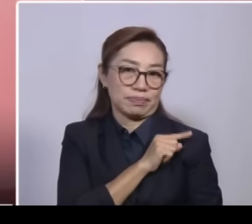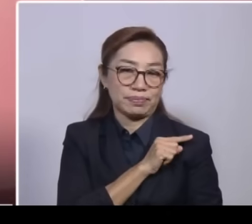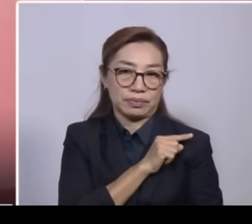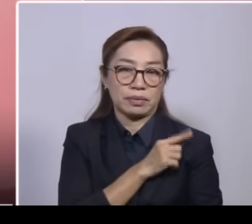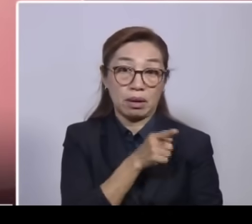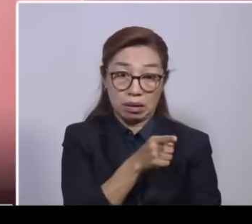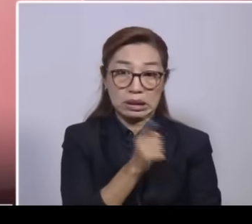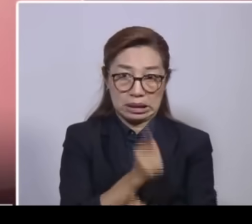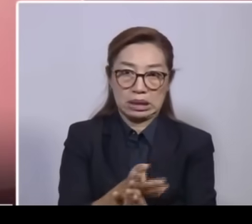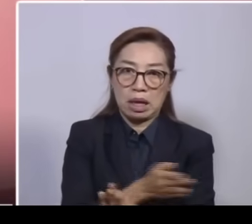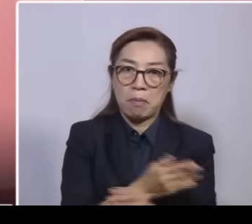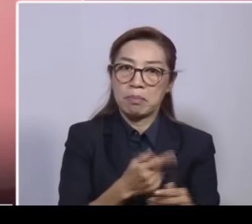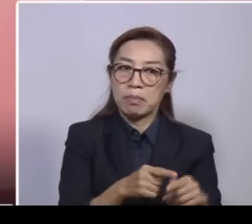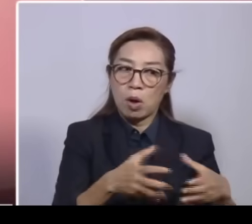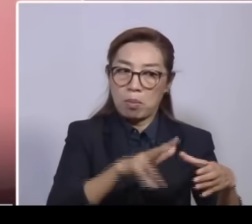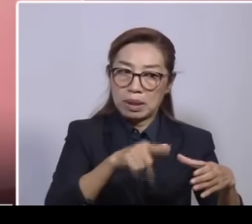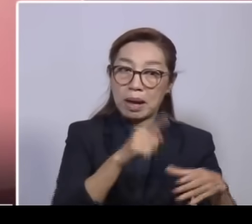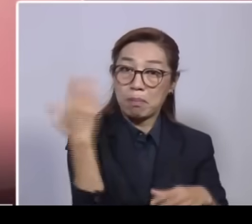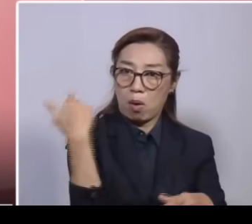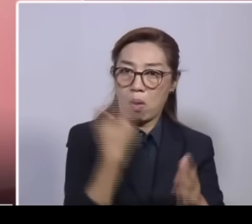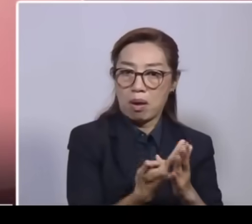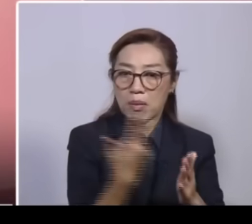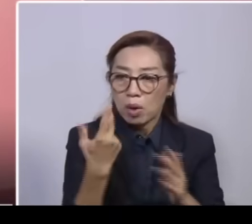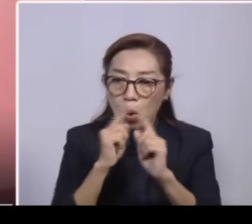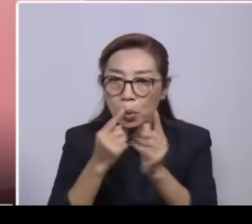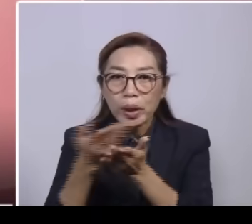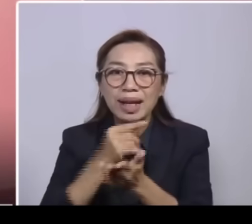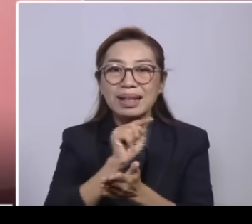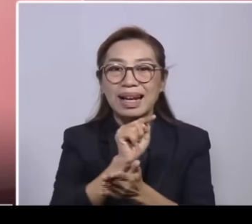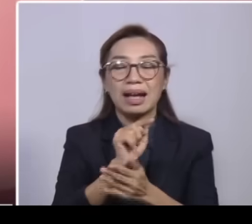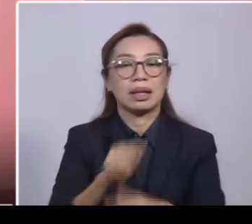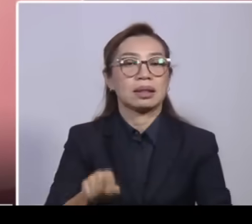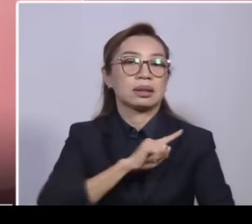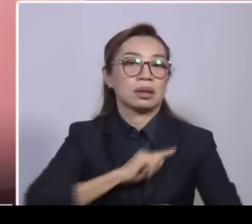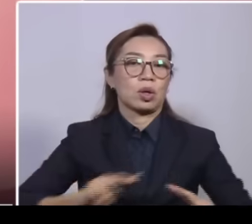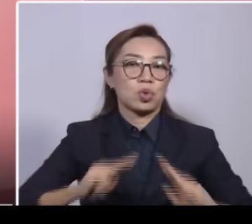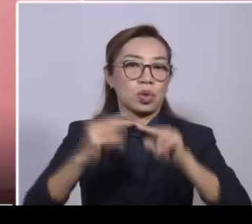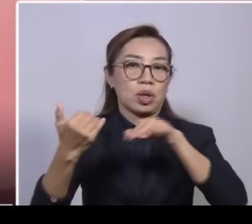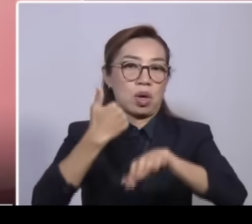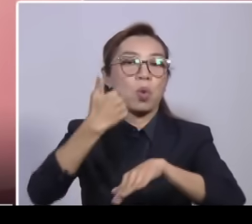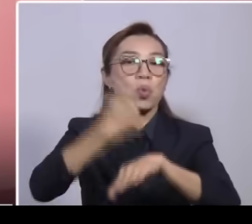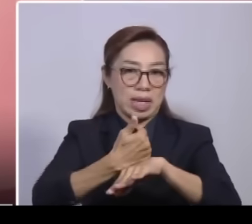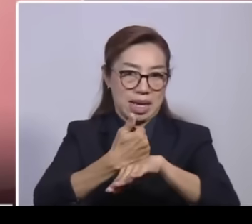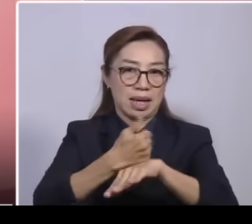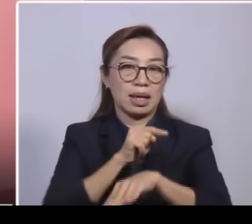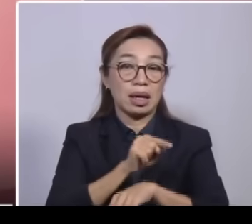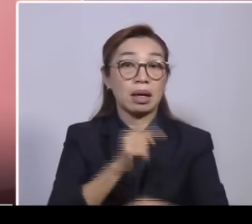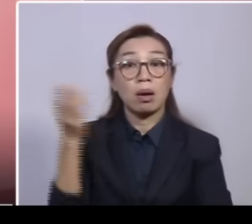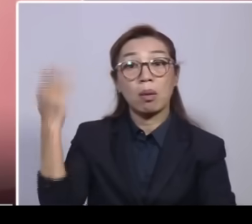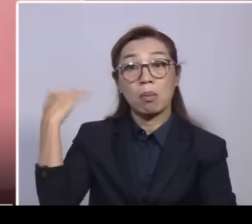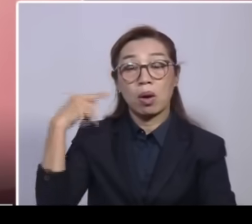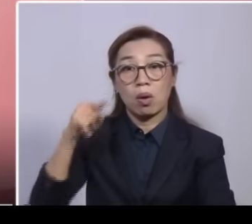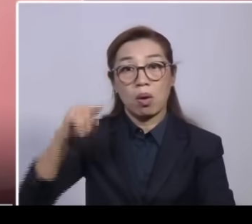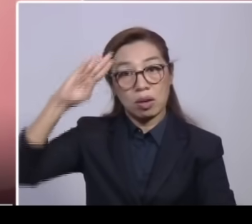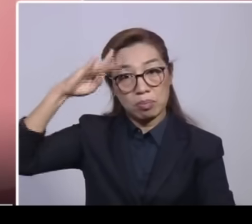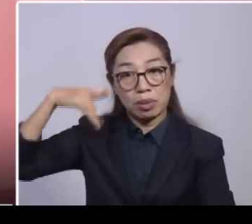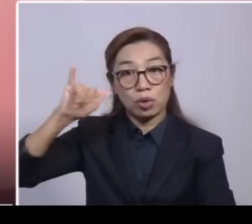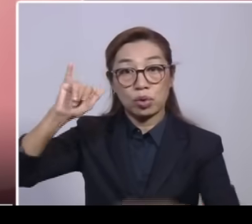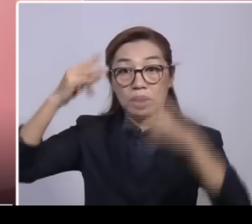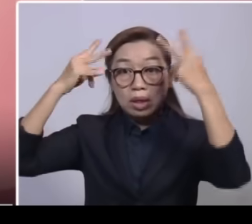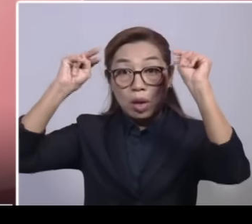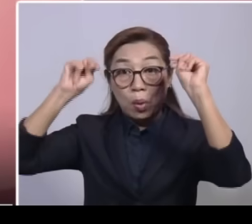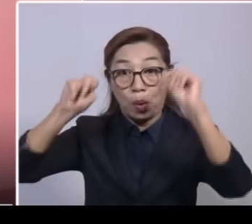เจรจานะของทางพรรคเพื่อไทยก็มีข่าวว่าจะมานั่งกระทรวงคมนาคมซึ่งเดิมก่อนหน้านี้สมัยของรัฐบาลคุณประยุทธ์เนี่ย